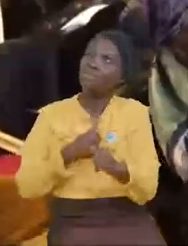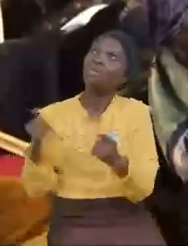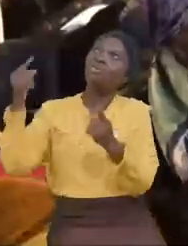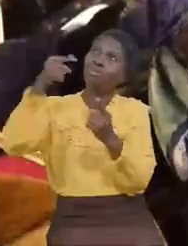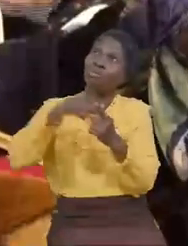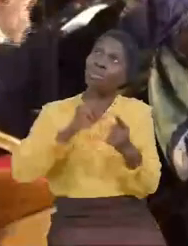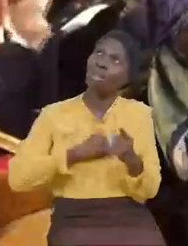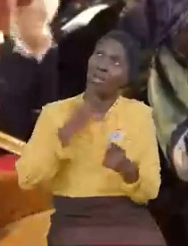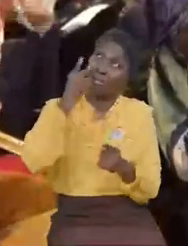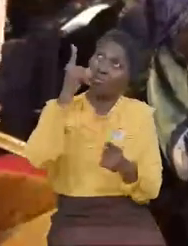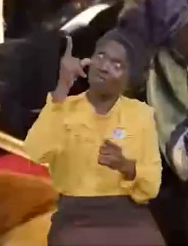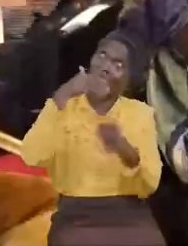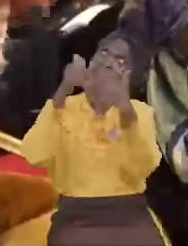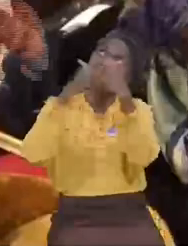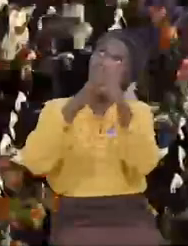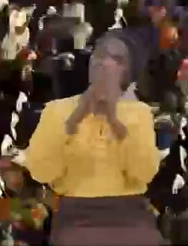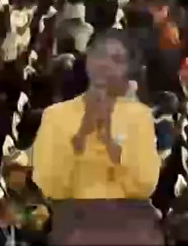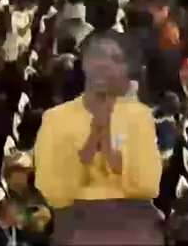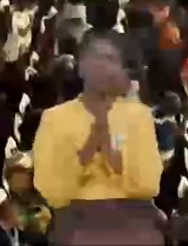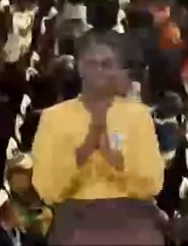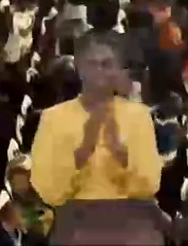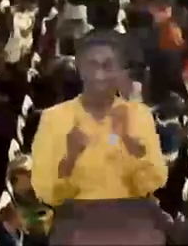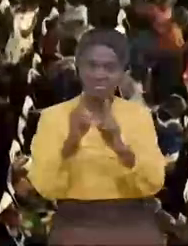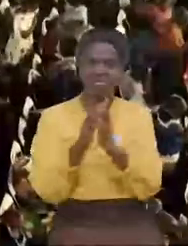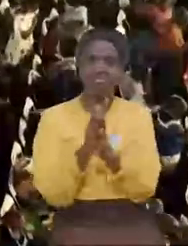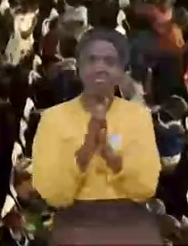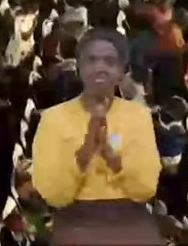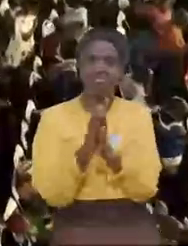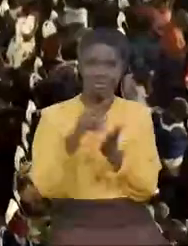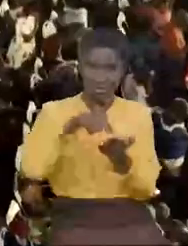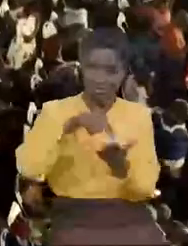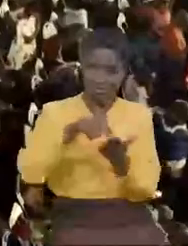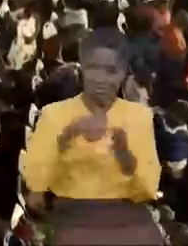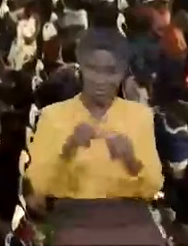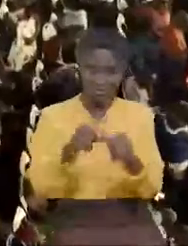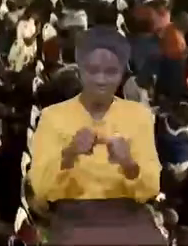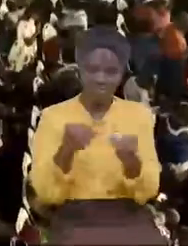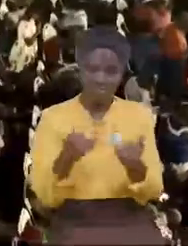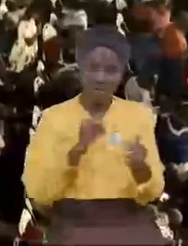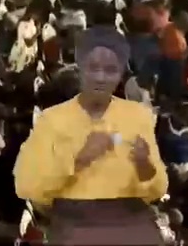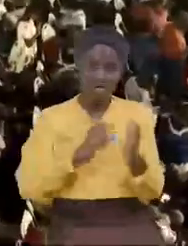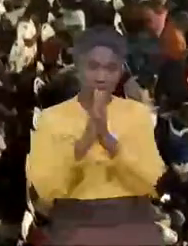jusqu'à ce que je vois ta face au ciel. Toujours debout, je prie avec vous maintenant.